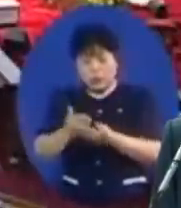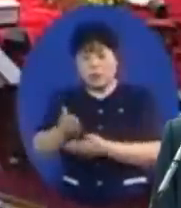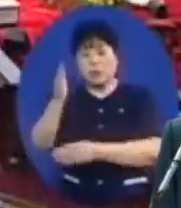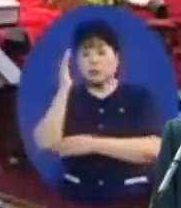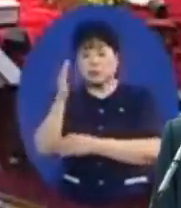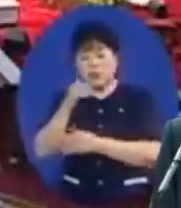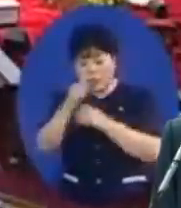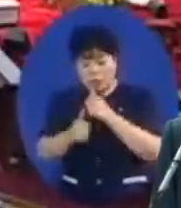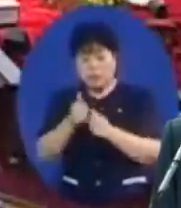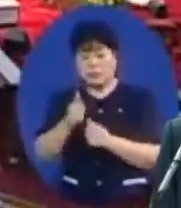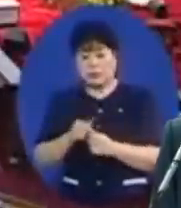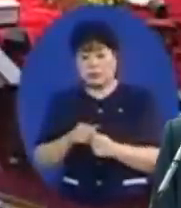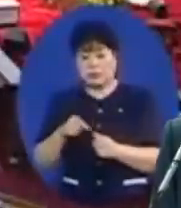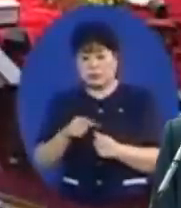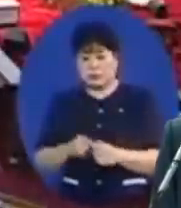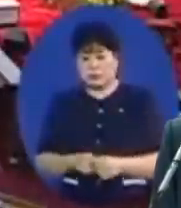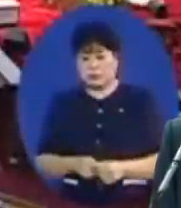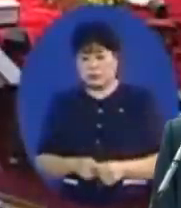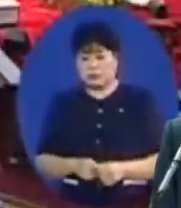것은 하나님 말씀입니다.